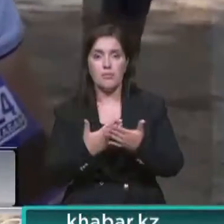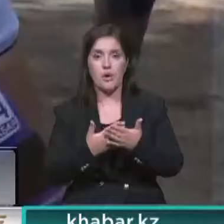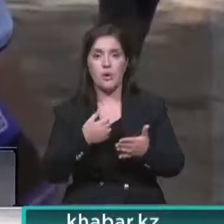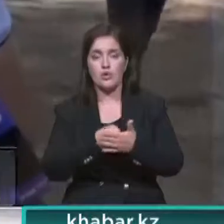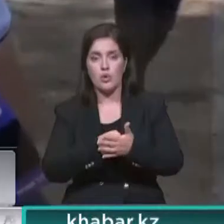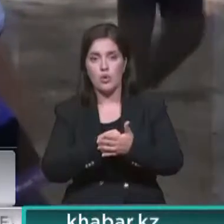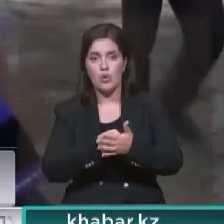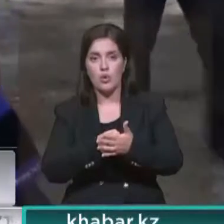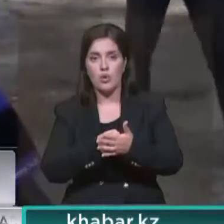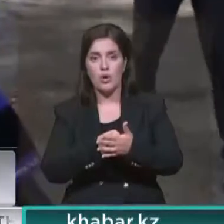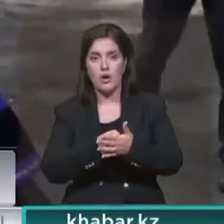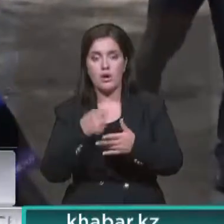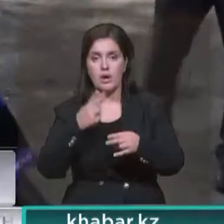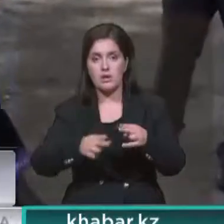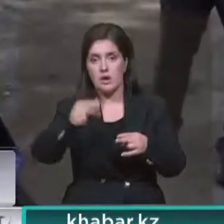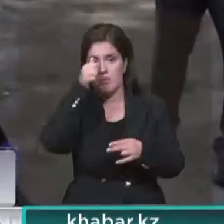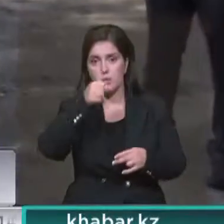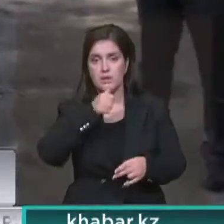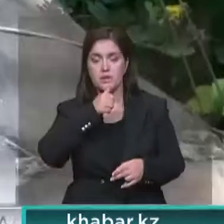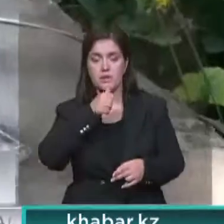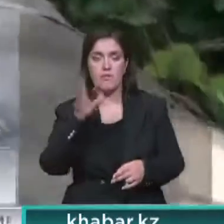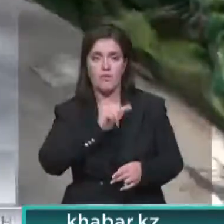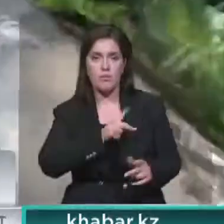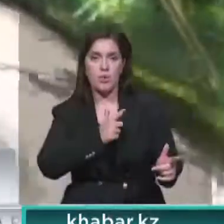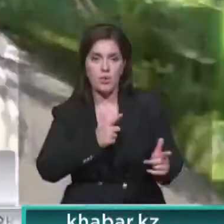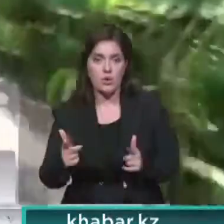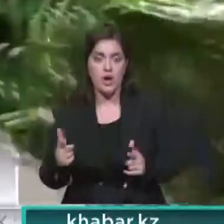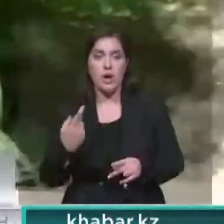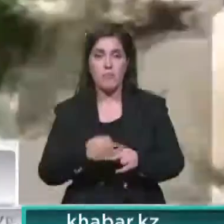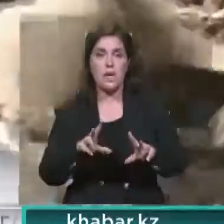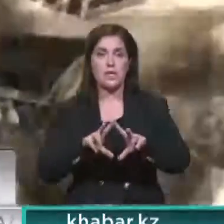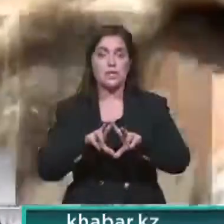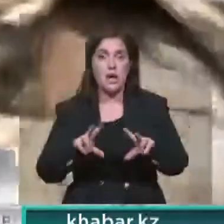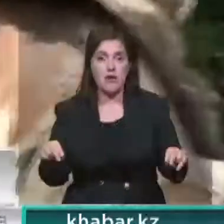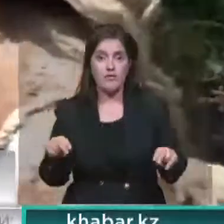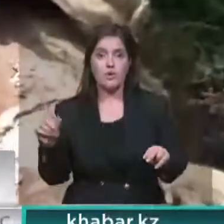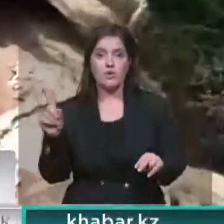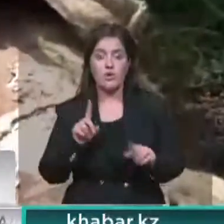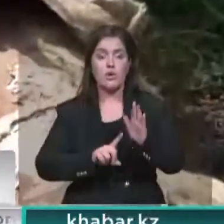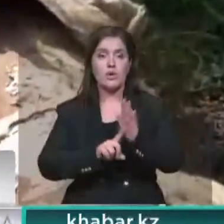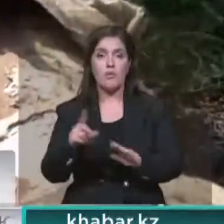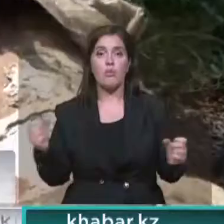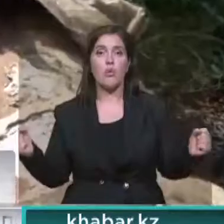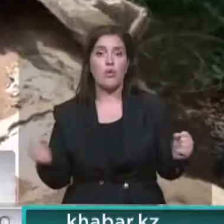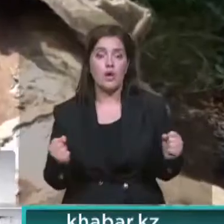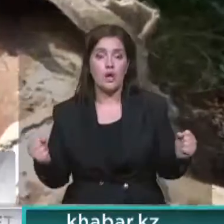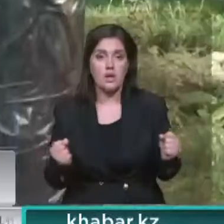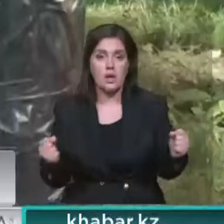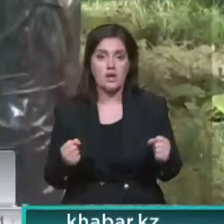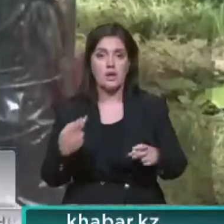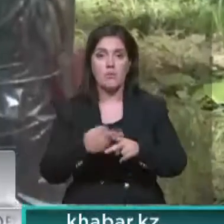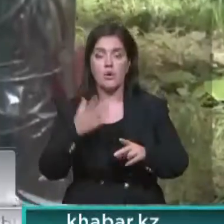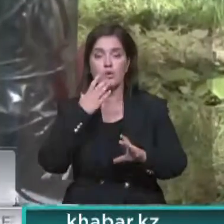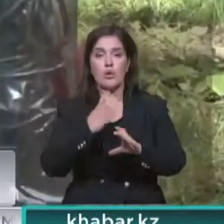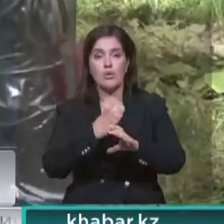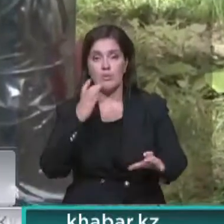конца месяца уже будет вся работа проведена. Коммунальщики заверили, что к наступлению холодов и опрессовку проведут, и трубы утеплят,